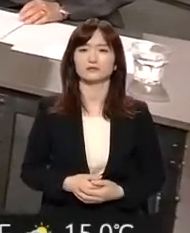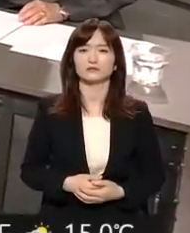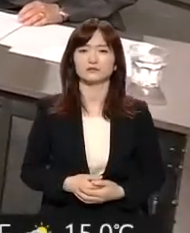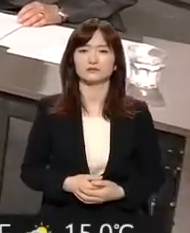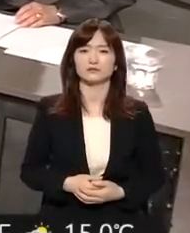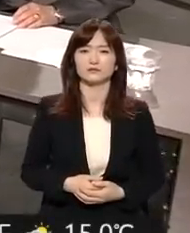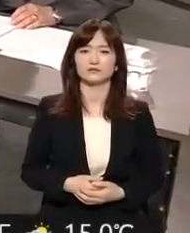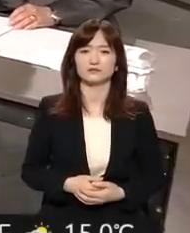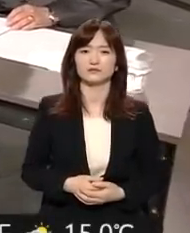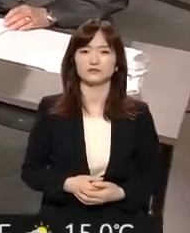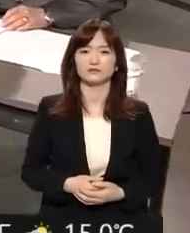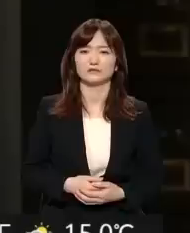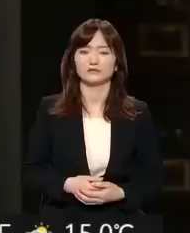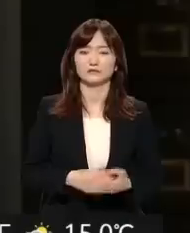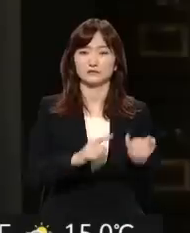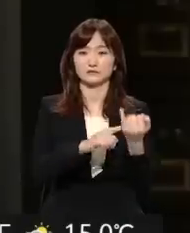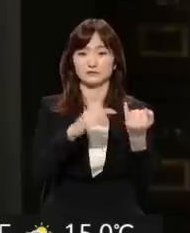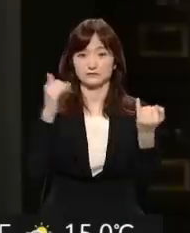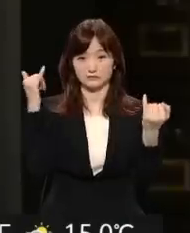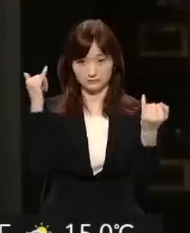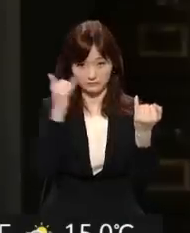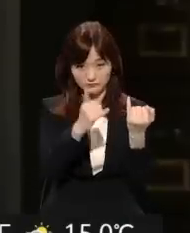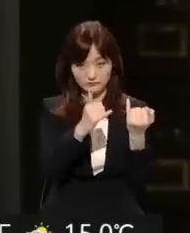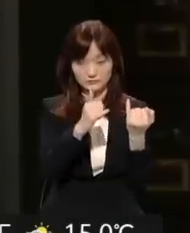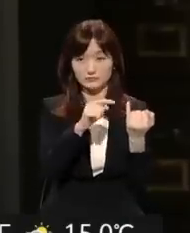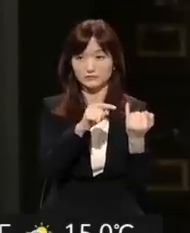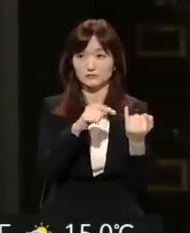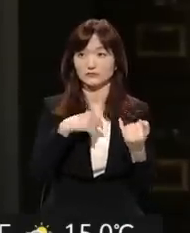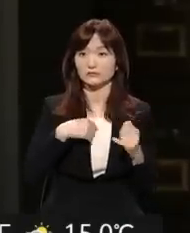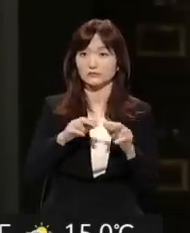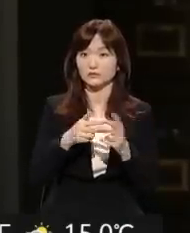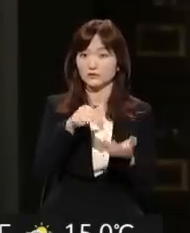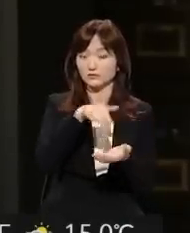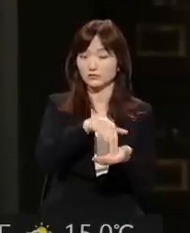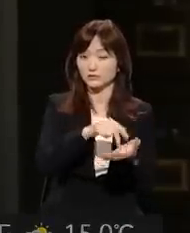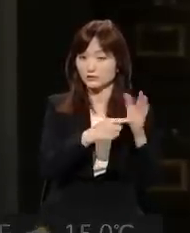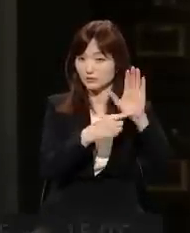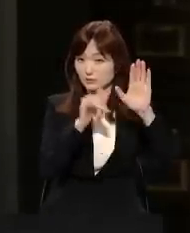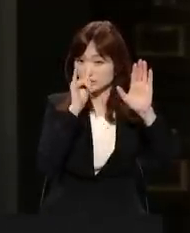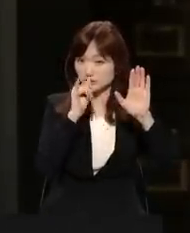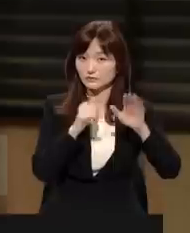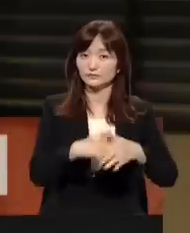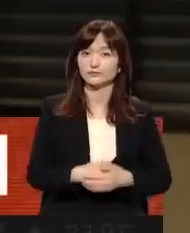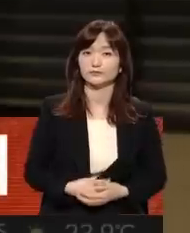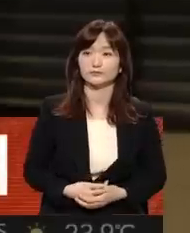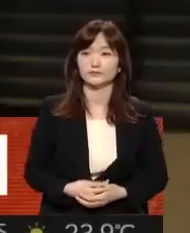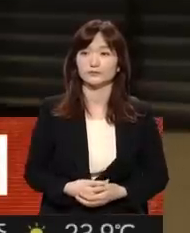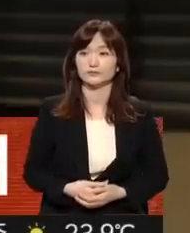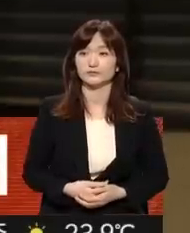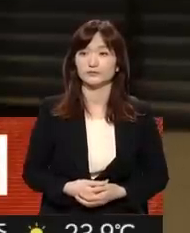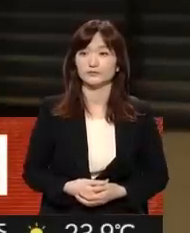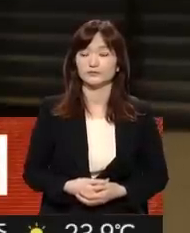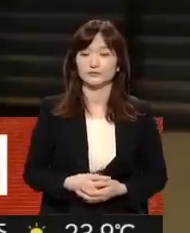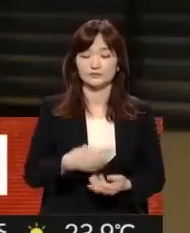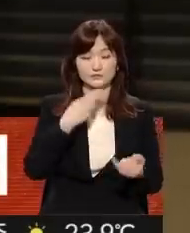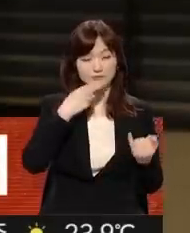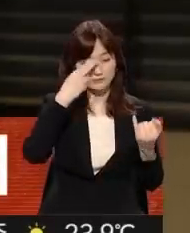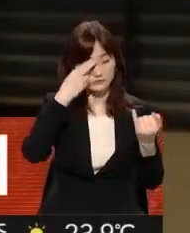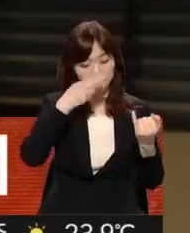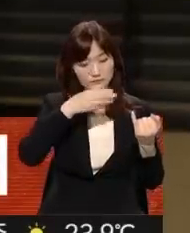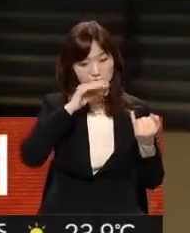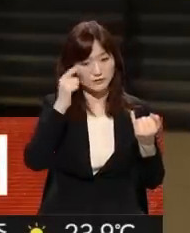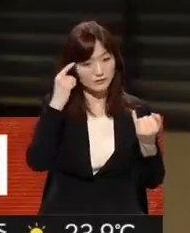직접 그 연락을 해봤어요? 최 변호사한테? 네. 본인 입장이 나왔습니까? 자, 일단은 음주를 했냐 안 했냐 이 부분이